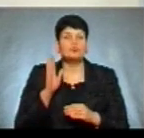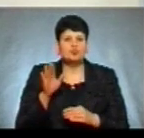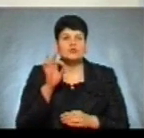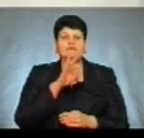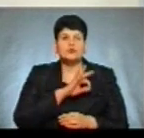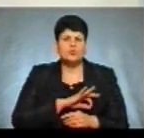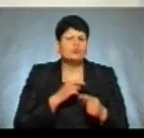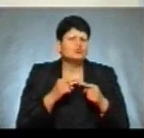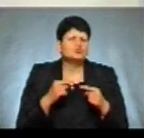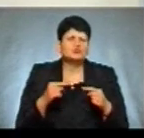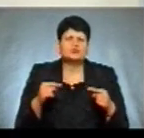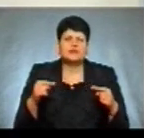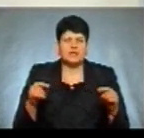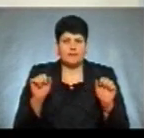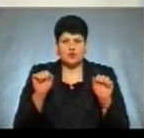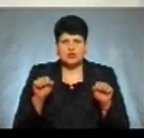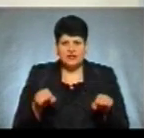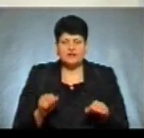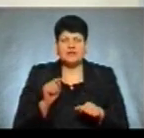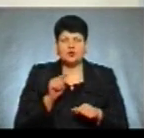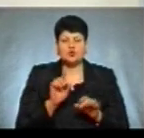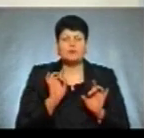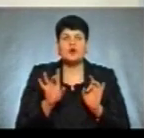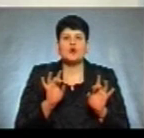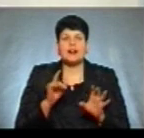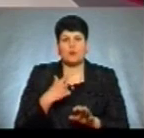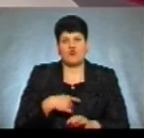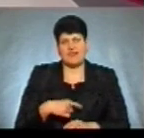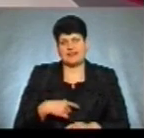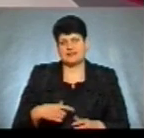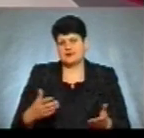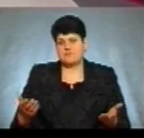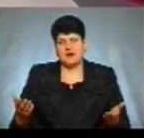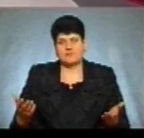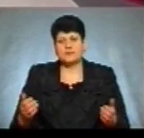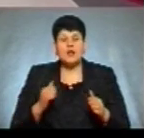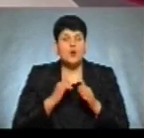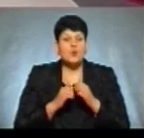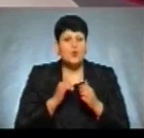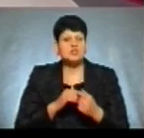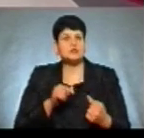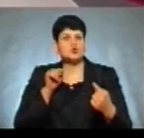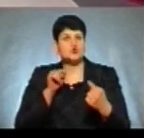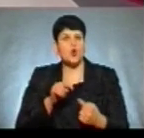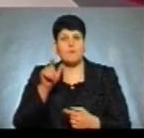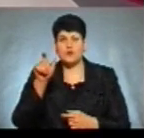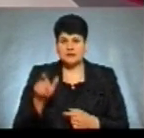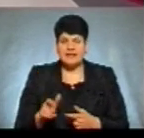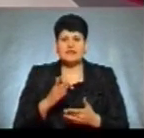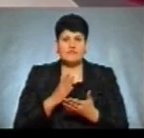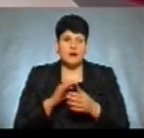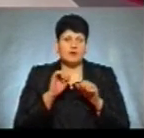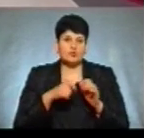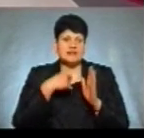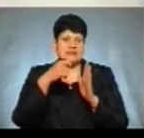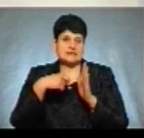використовувати будь-які можливості для того, щоб прорекламувати себе. Кожен з опонентів має можливість це все